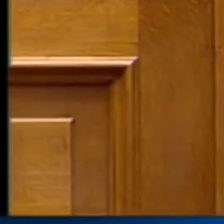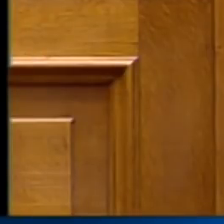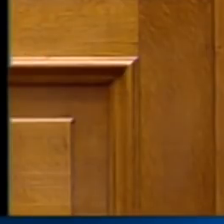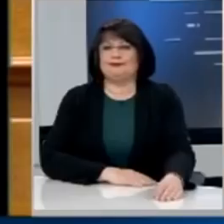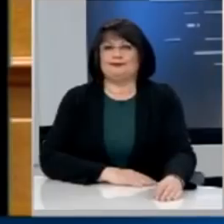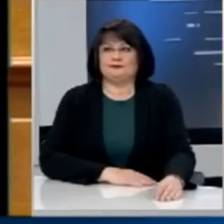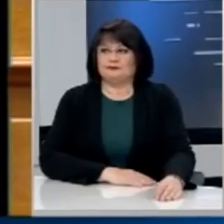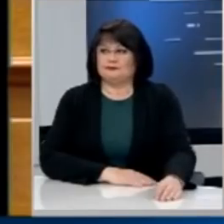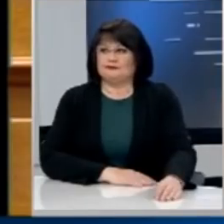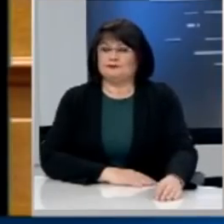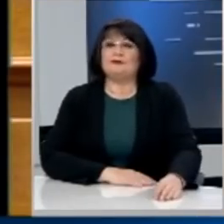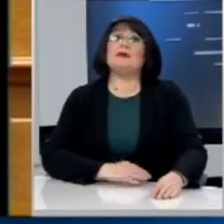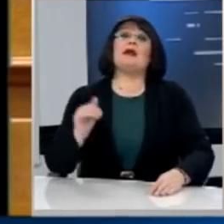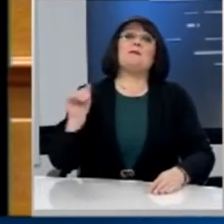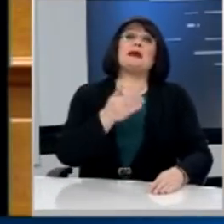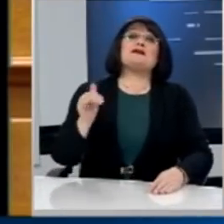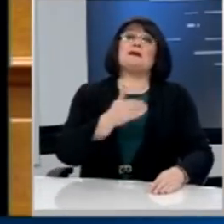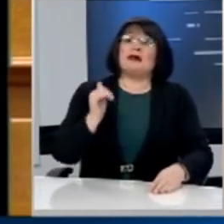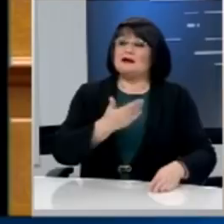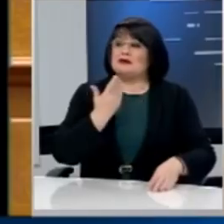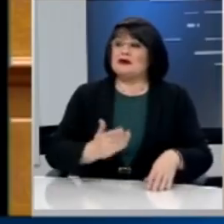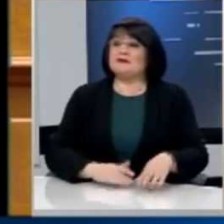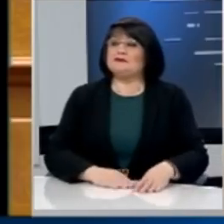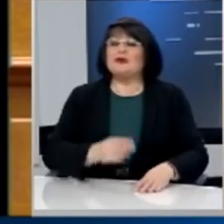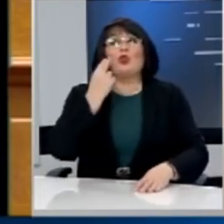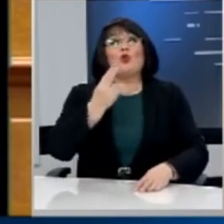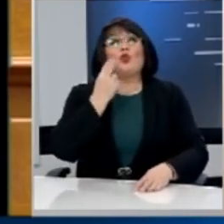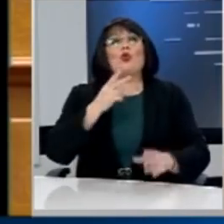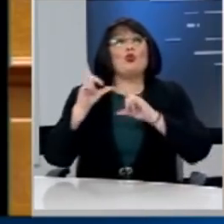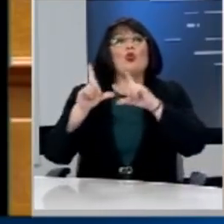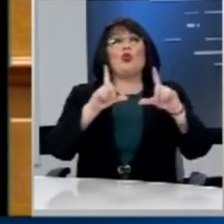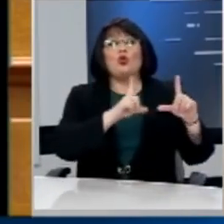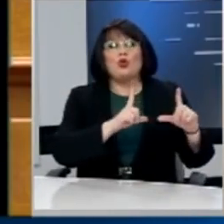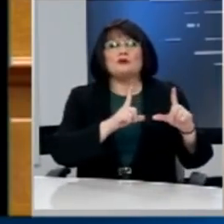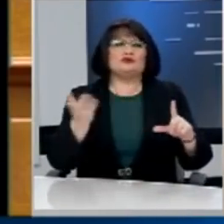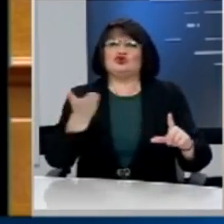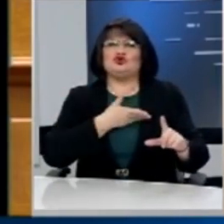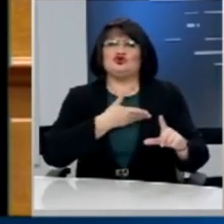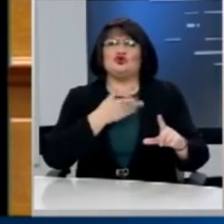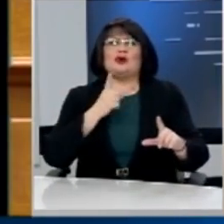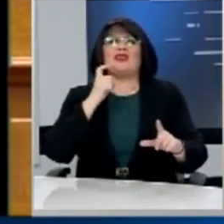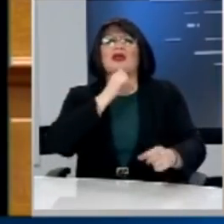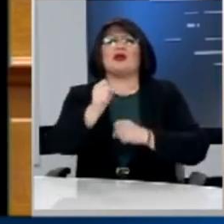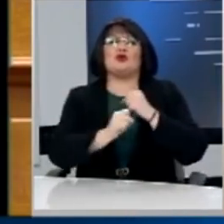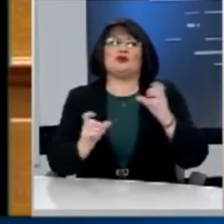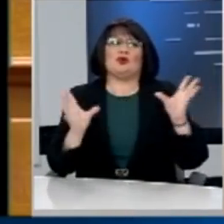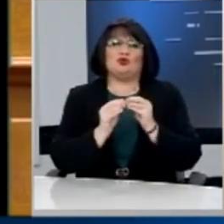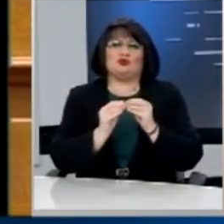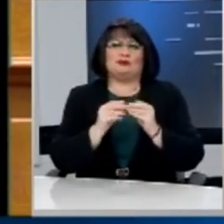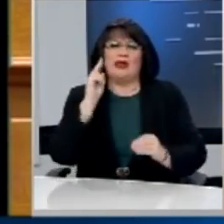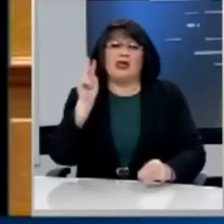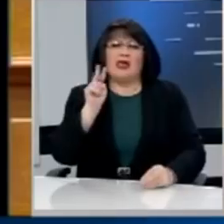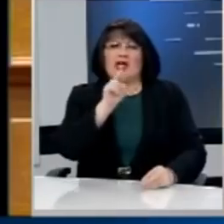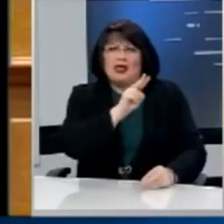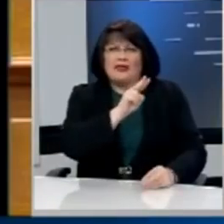σαν καλλιδοσκόπιο μπροστά μου εικόνες μιας τραυματικής δεκαετίας.